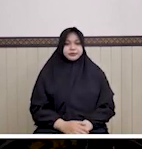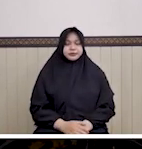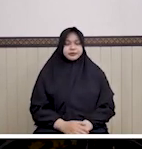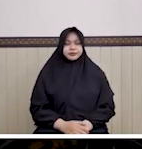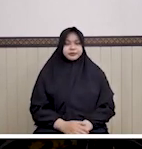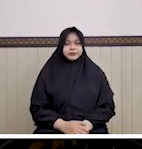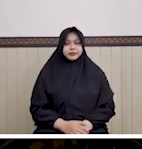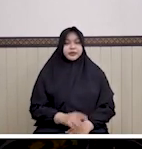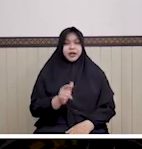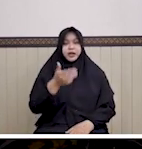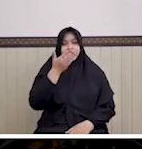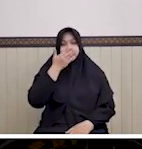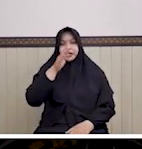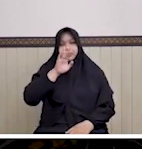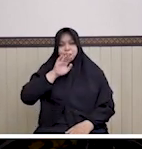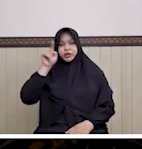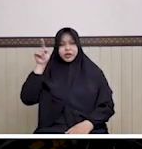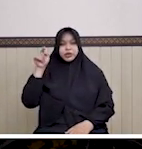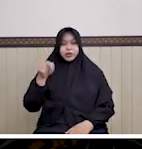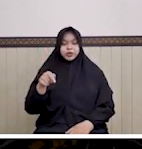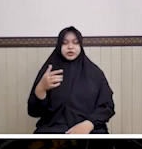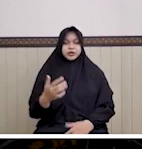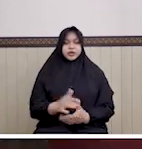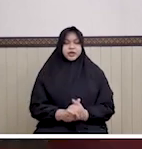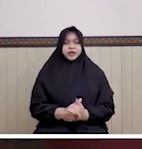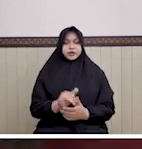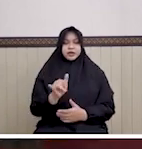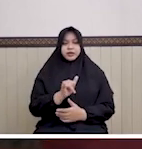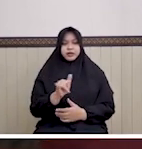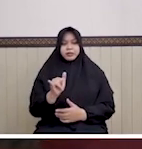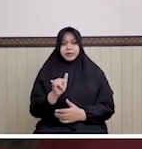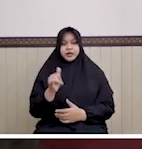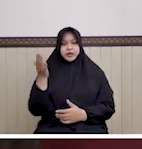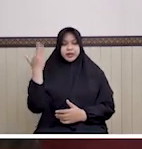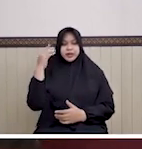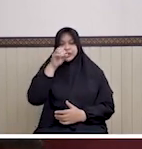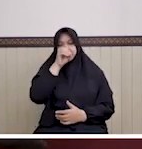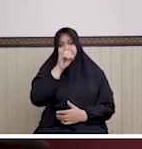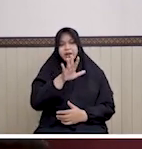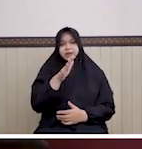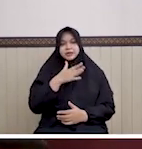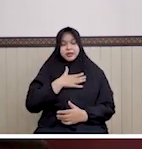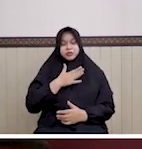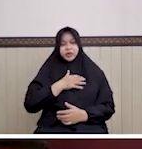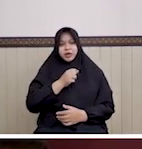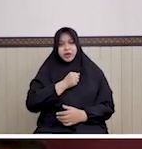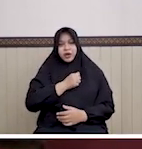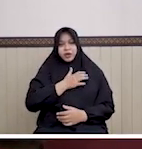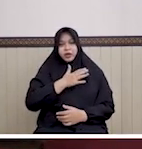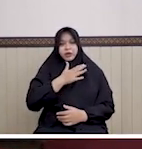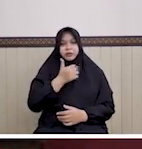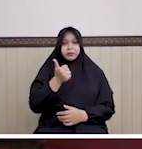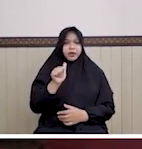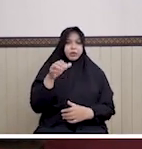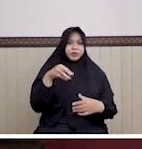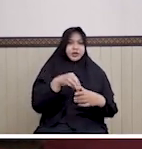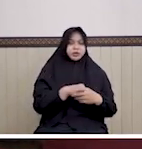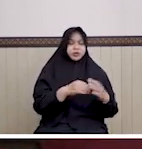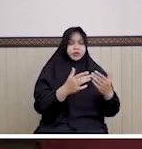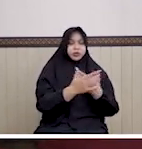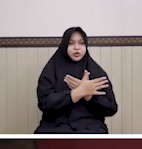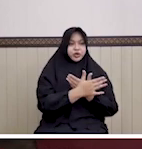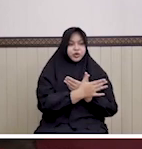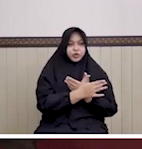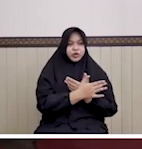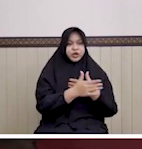nah Alhamdulillah pada saat itu saya juga selesai seperti Pak kata disampaikan saya juga kaget karena baru masuk di Gunungkidul